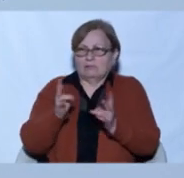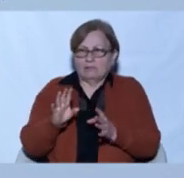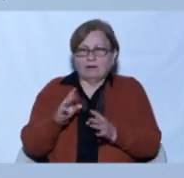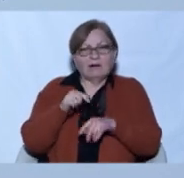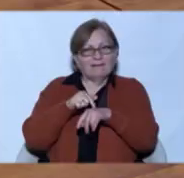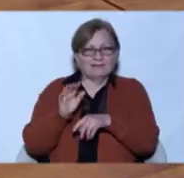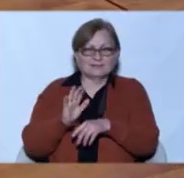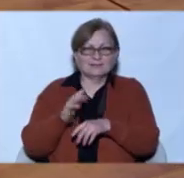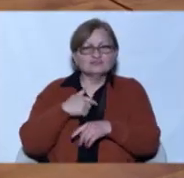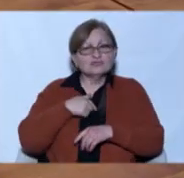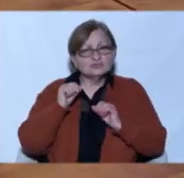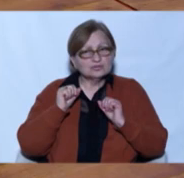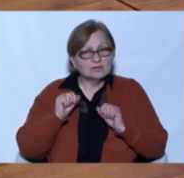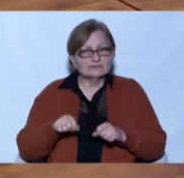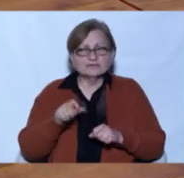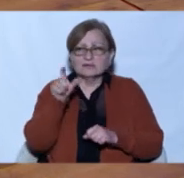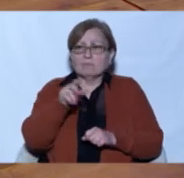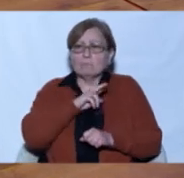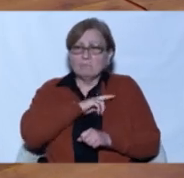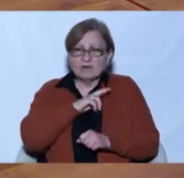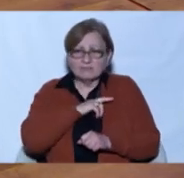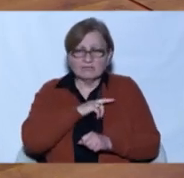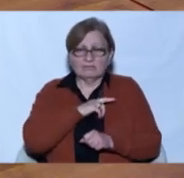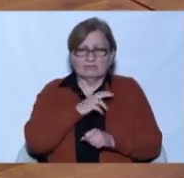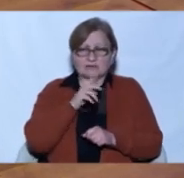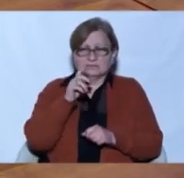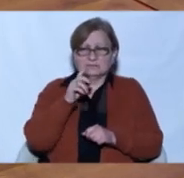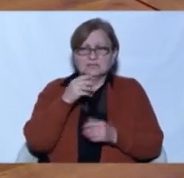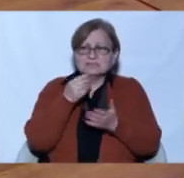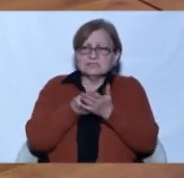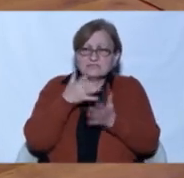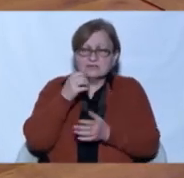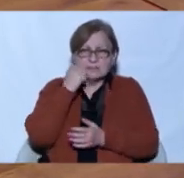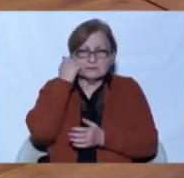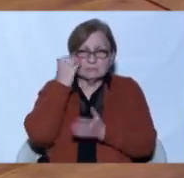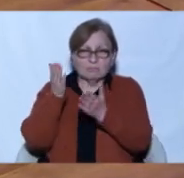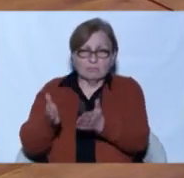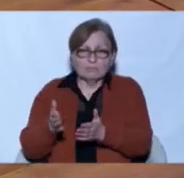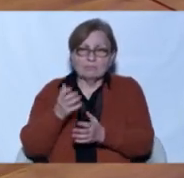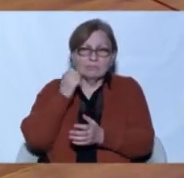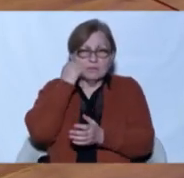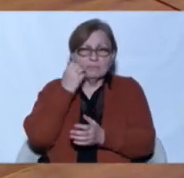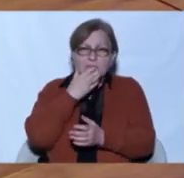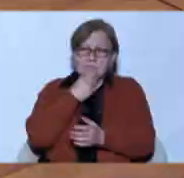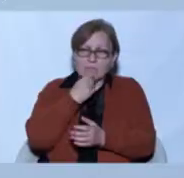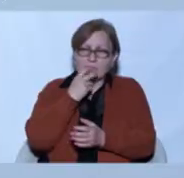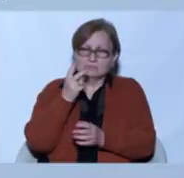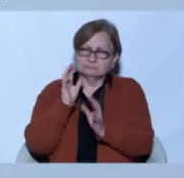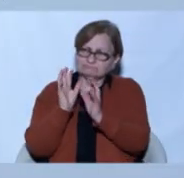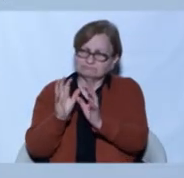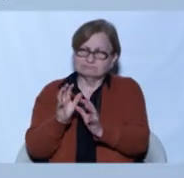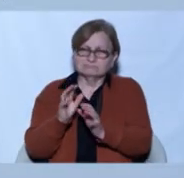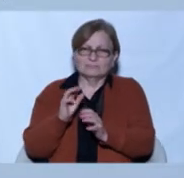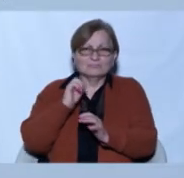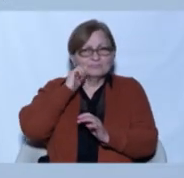ჩვენ შეგვიძლია, რომ ჩვენთვის საყვარელი ადამიანები, ჩვენთვის ძვირფასი ბებიები და ბაბუები არ დავაბეროთ და